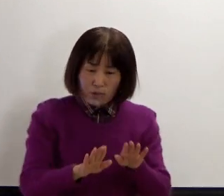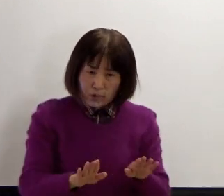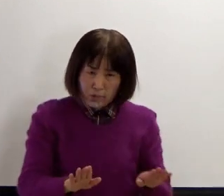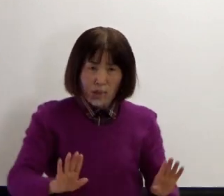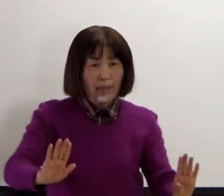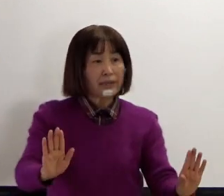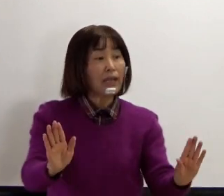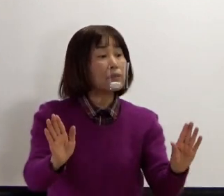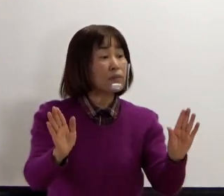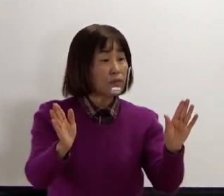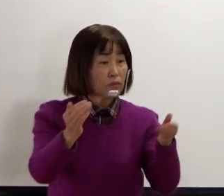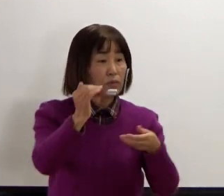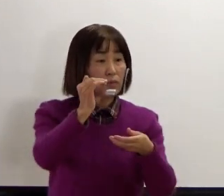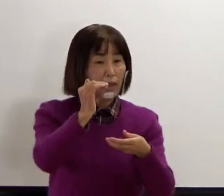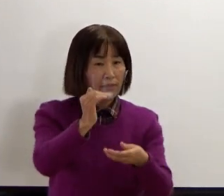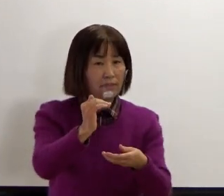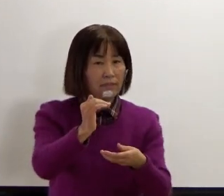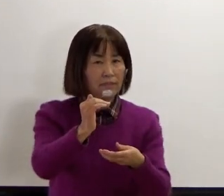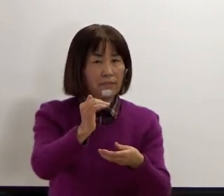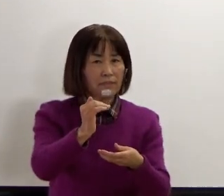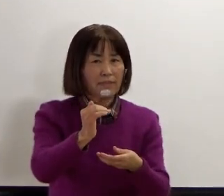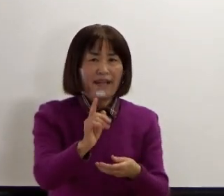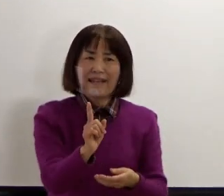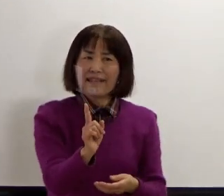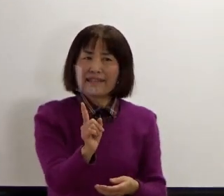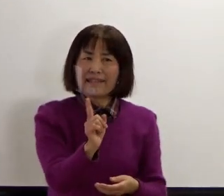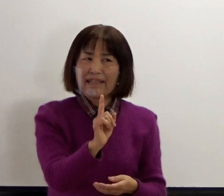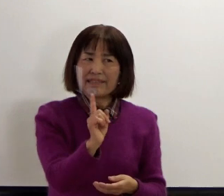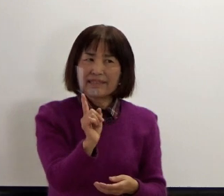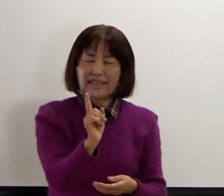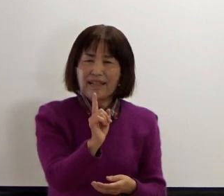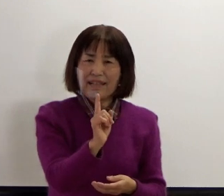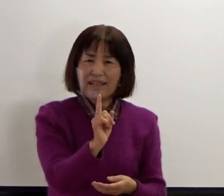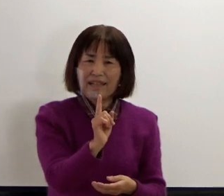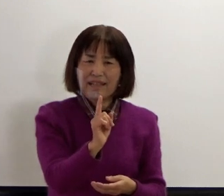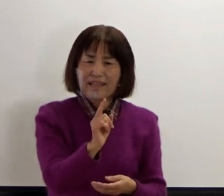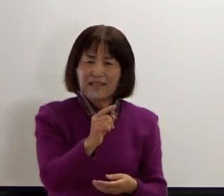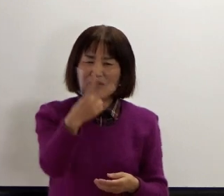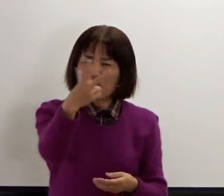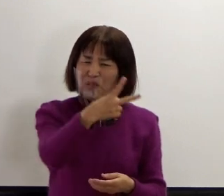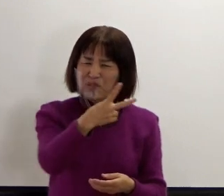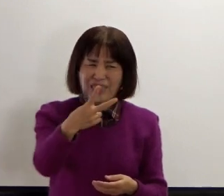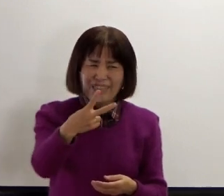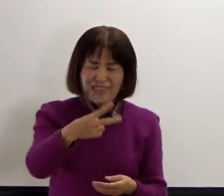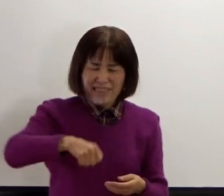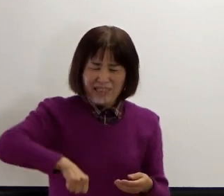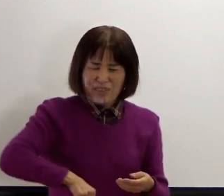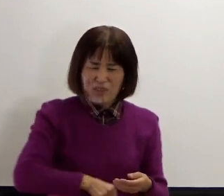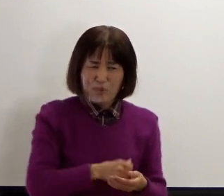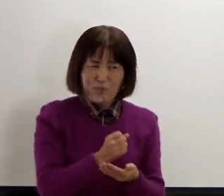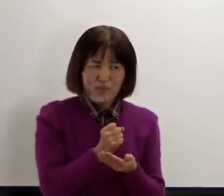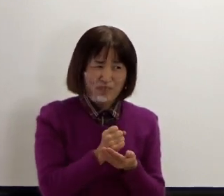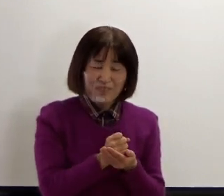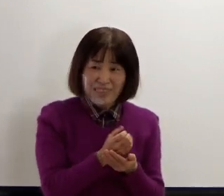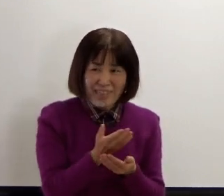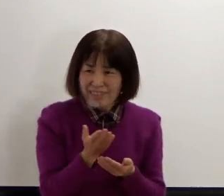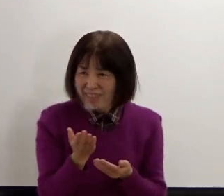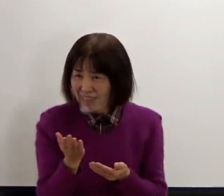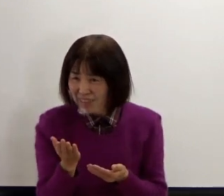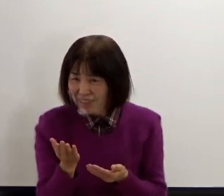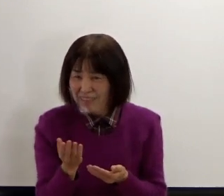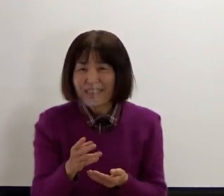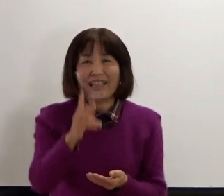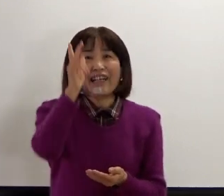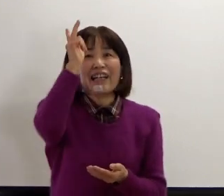教えに従うならば、子供がいないというのはやはり何かこの二人に